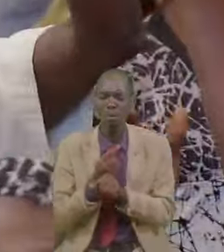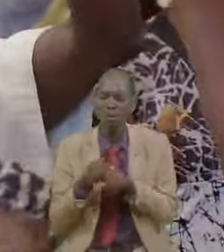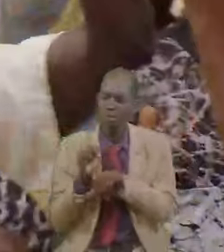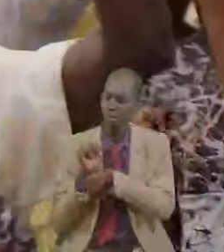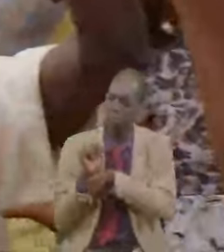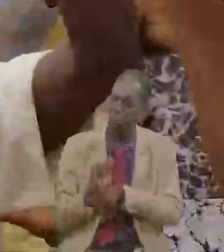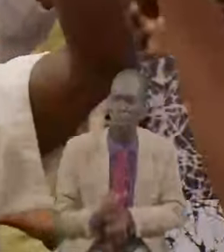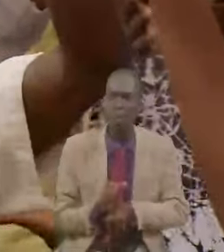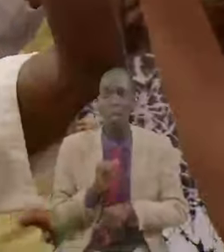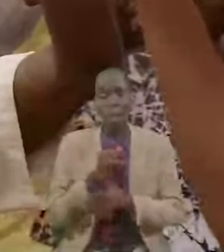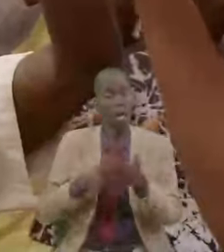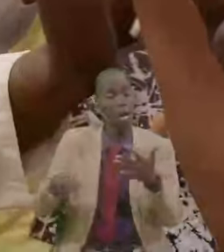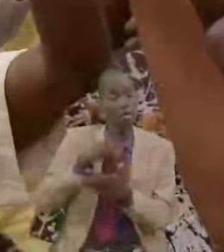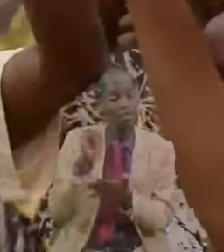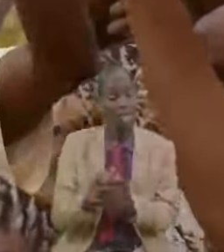des échecs.